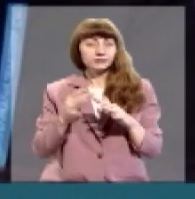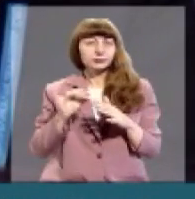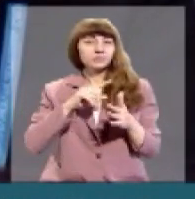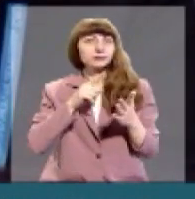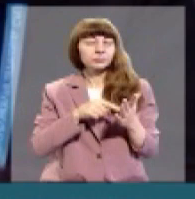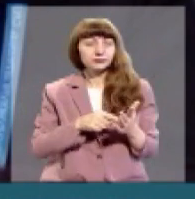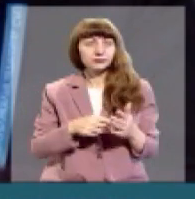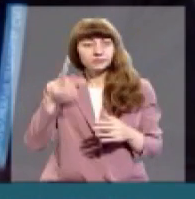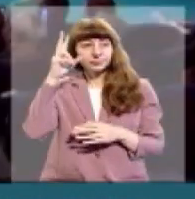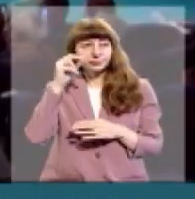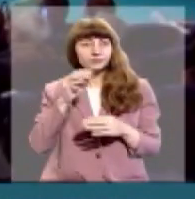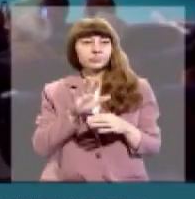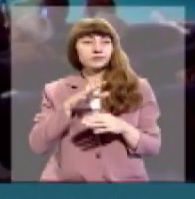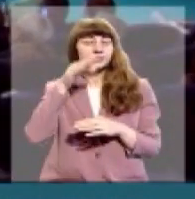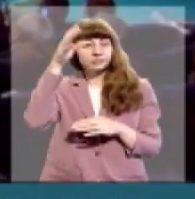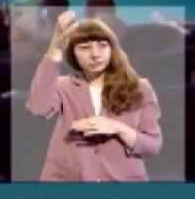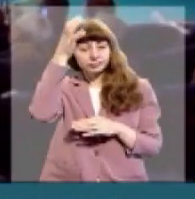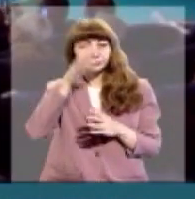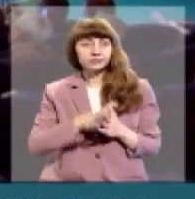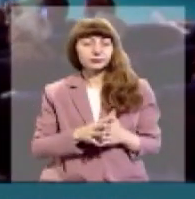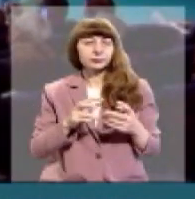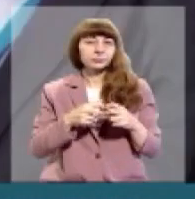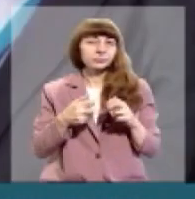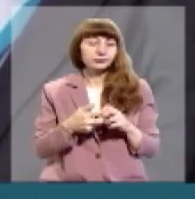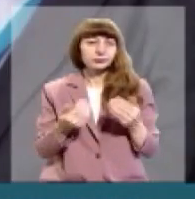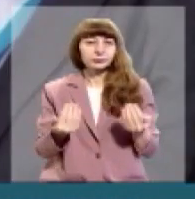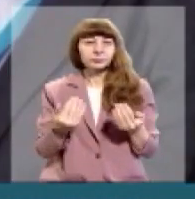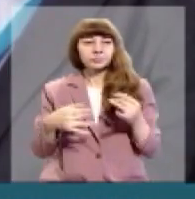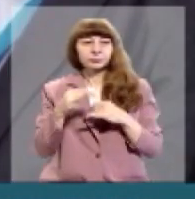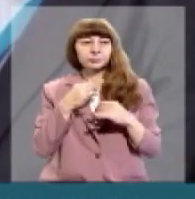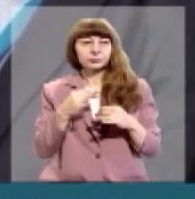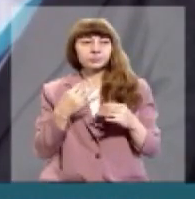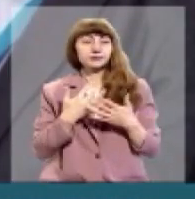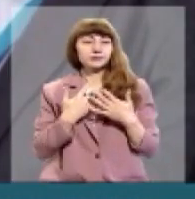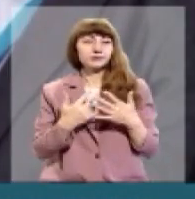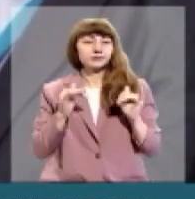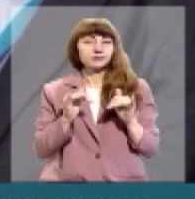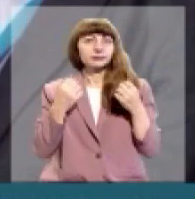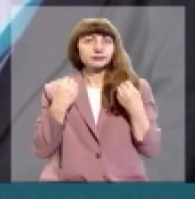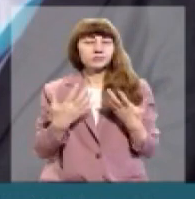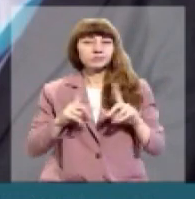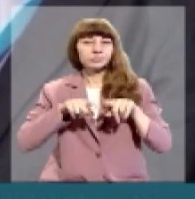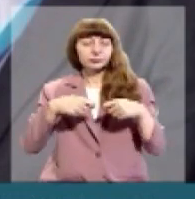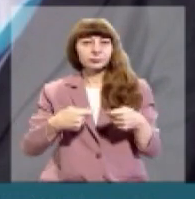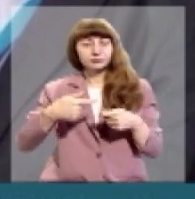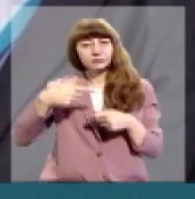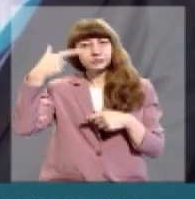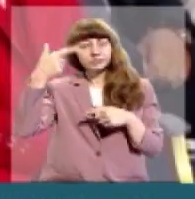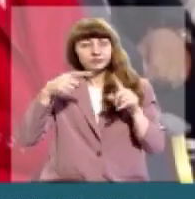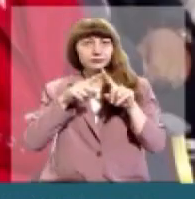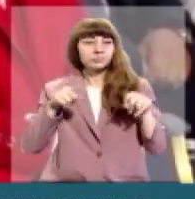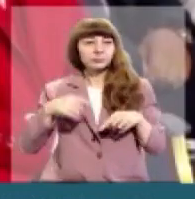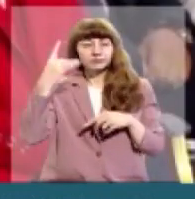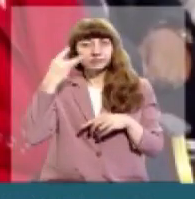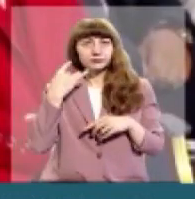беру. Президент қазір қызу талқыланып жатқан бірқатар проблемаларға да тоқталды және мерекеге орай бірнеше ұстазға Қазақстанның